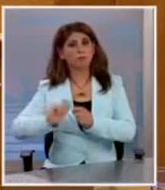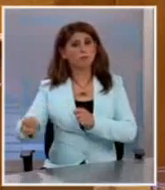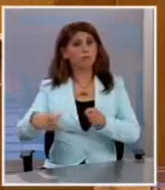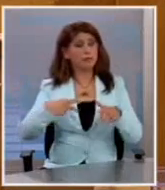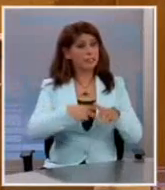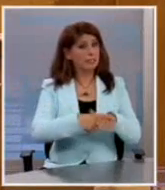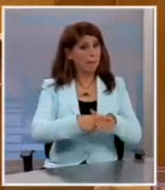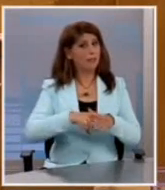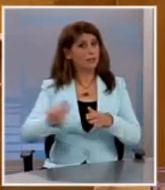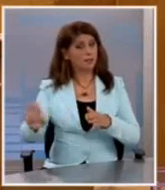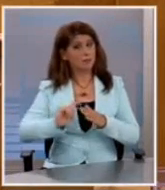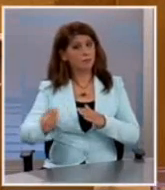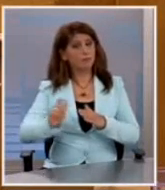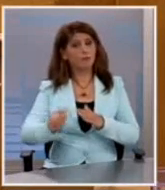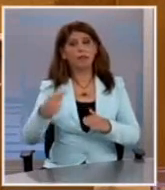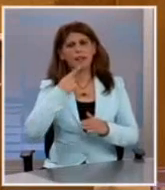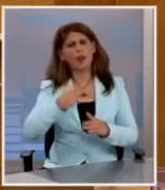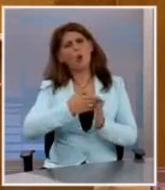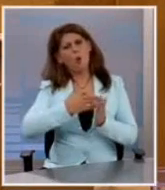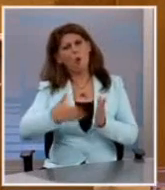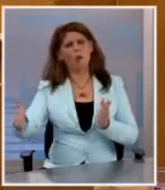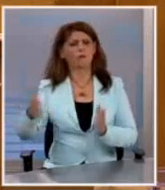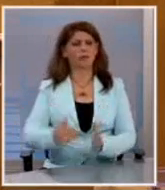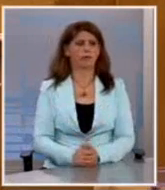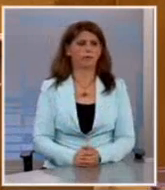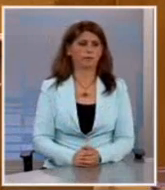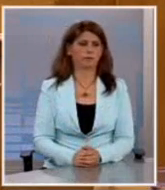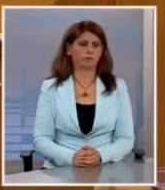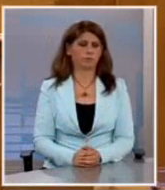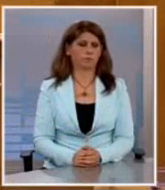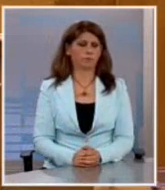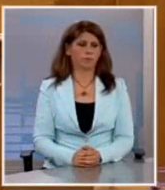τράπεζες για να λέει αυτά που λέει. Και άλλες,